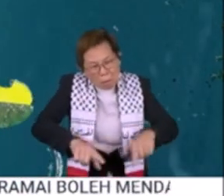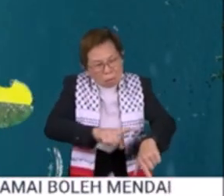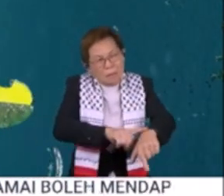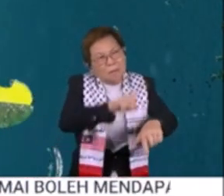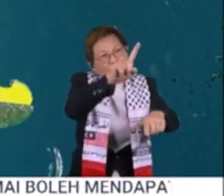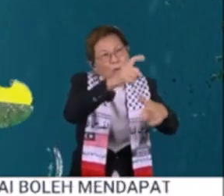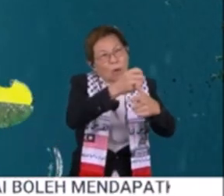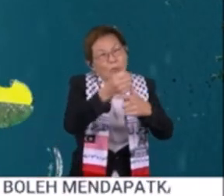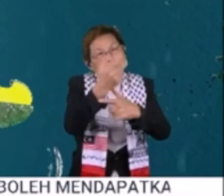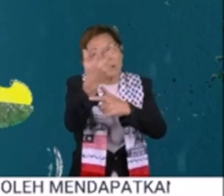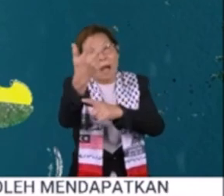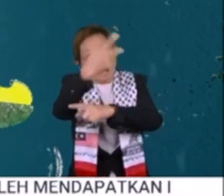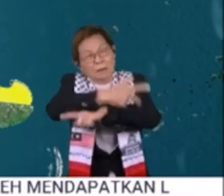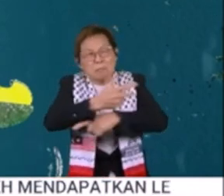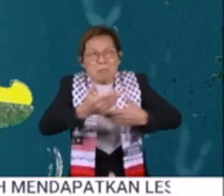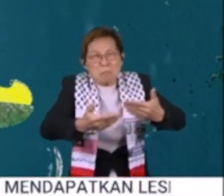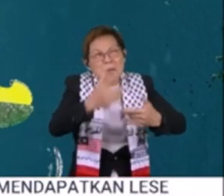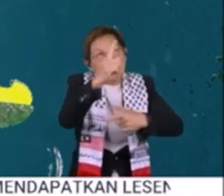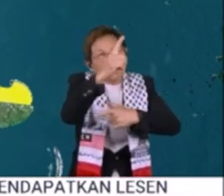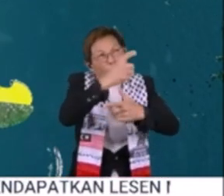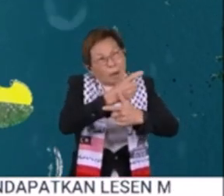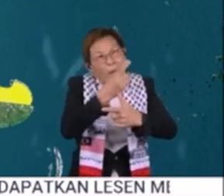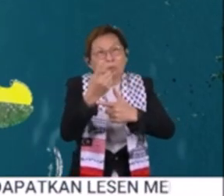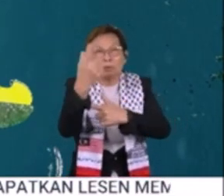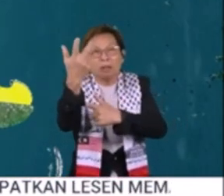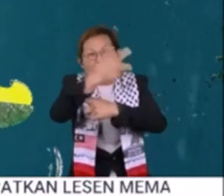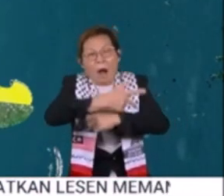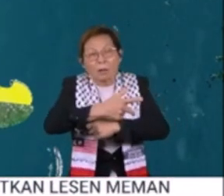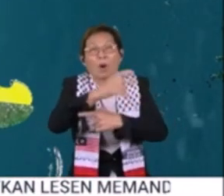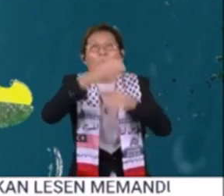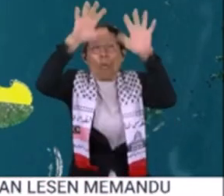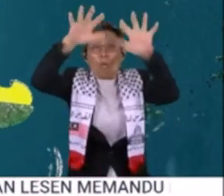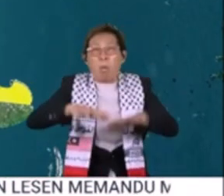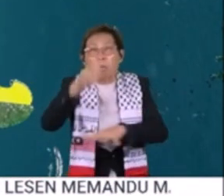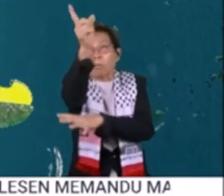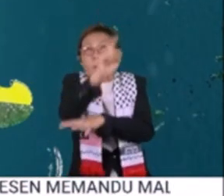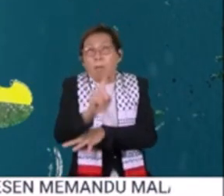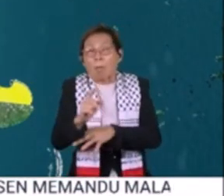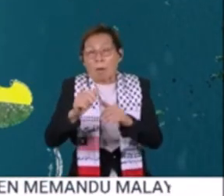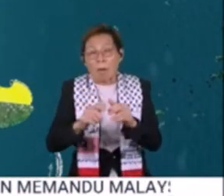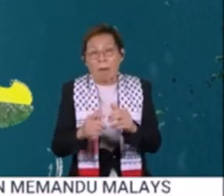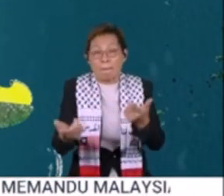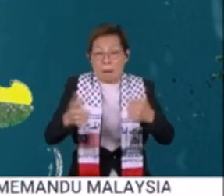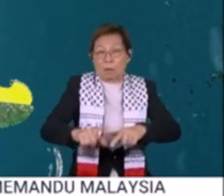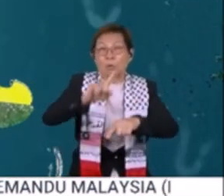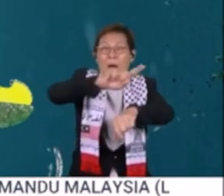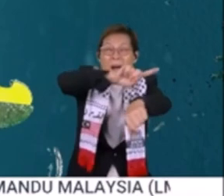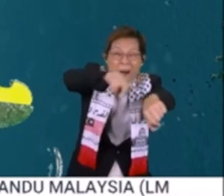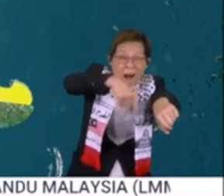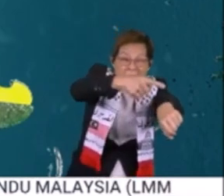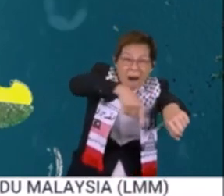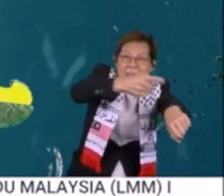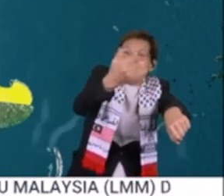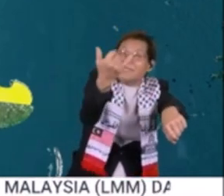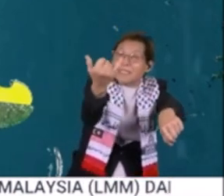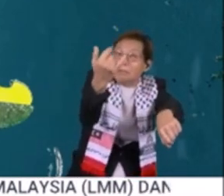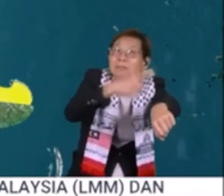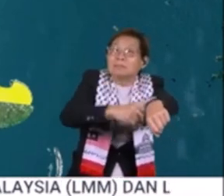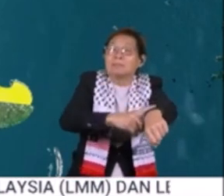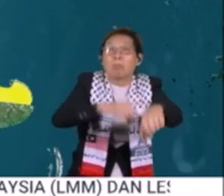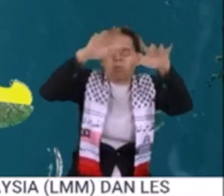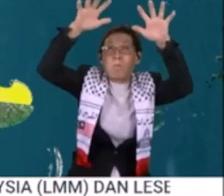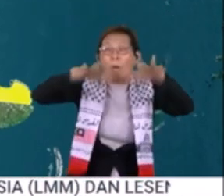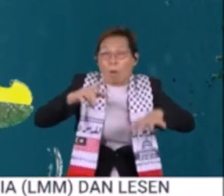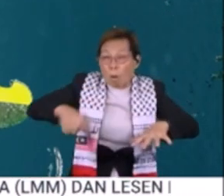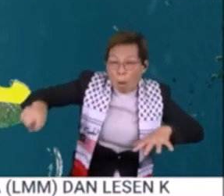tempoh 1 hingga 3 hari lagi atau hujan lebat beserta ribut petir yang boleh berlaku melebihi 6 jam dalam satu-satu masa. Orang awam dinasihatkan